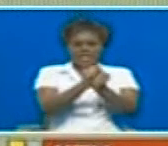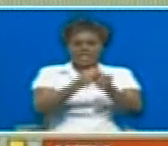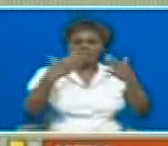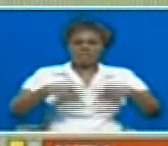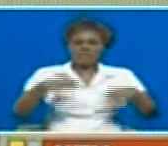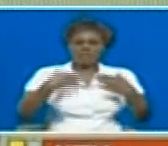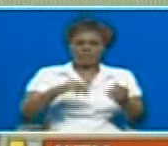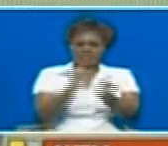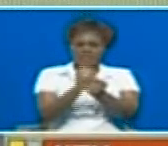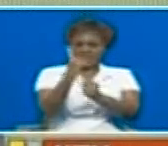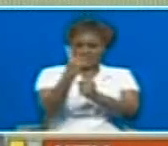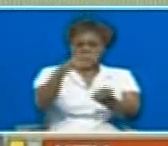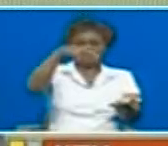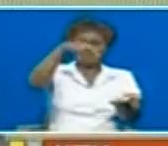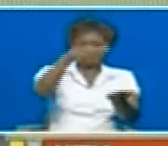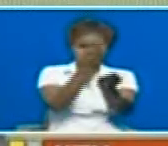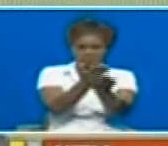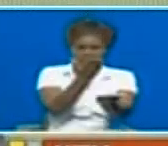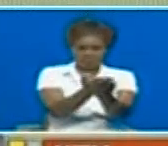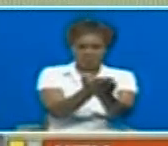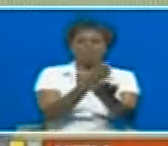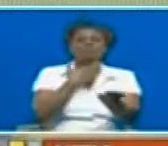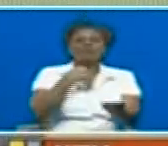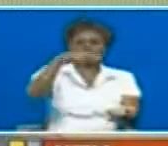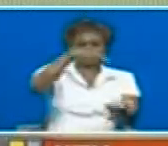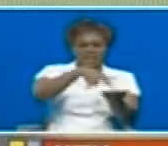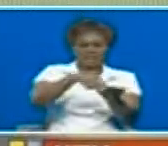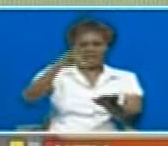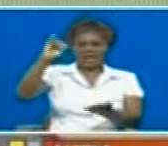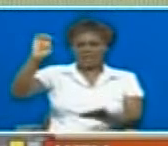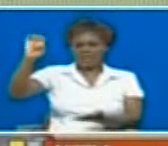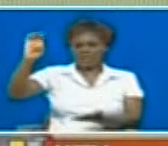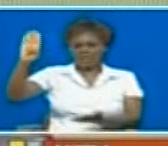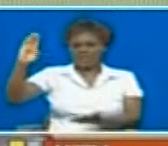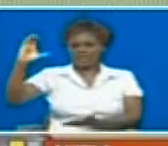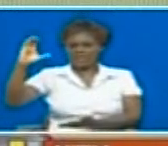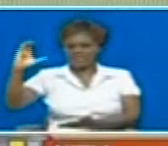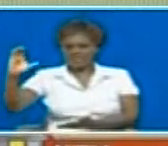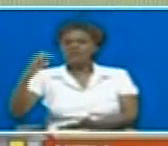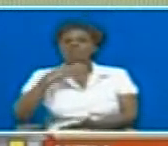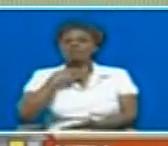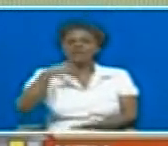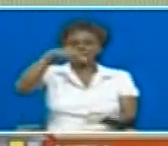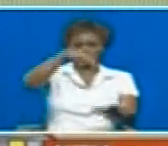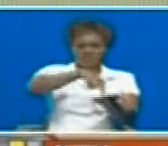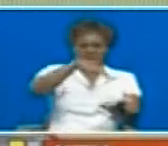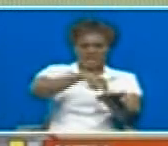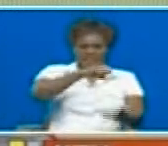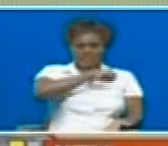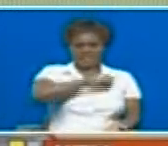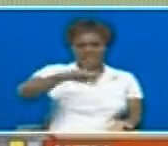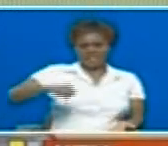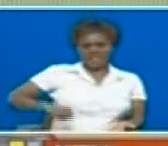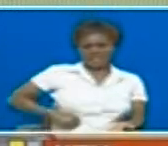na moja ambao waliowasilisha stakabadhi za kwa tume ya uchaguzi nchini IEBC kuwania ile ama kuwania kiti